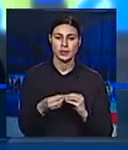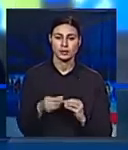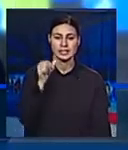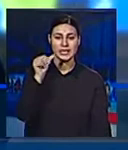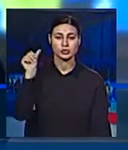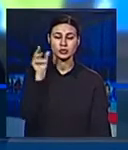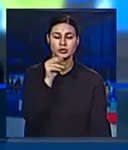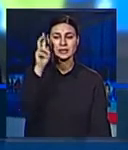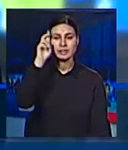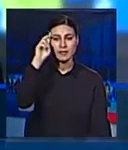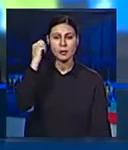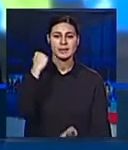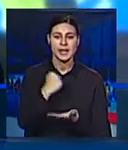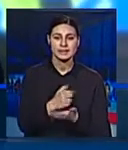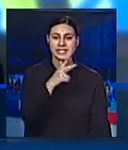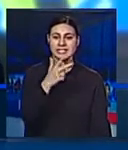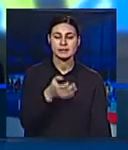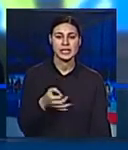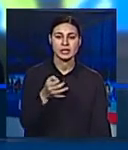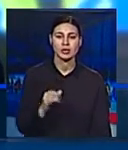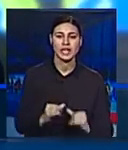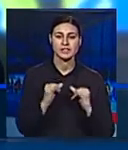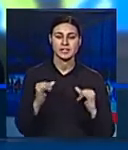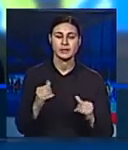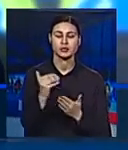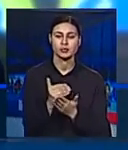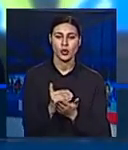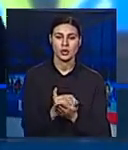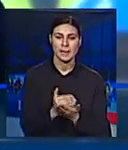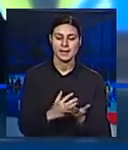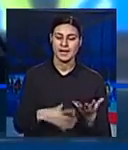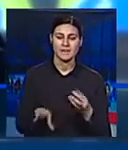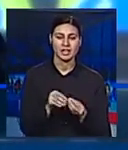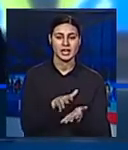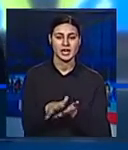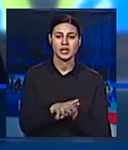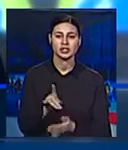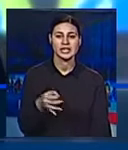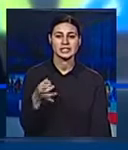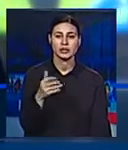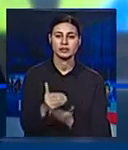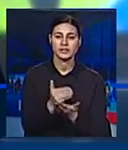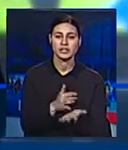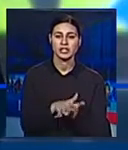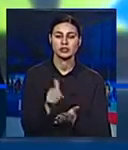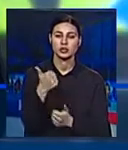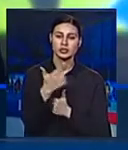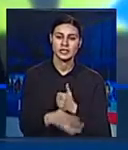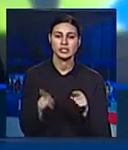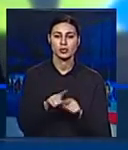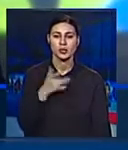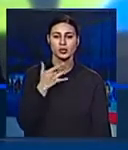გასულ წელს, როდესაც მთავრობამ დაამტკიცა სამწლიანი რეგიონული განვითარების პროგრამა, ყველა ხარჯი, რაც რეგიონების მიხედვით იხარჯება, როგორც ცენტრის,